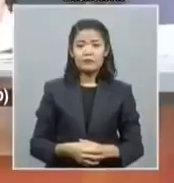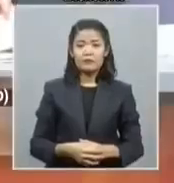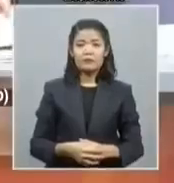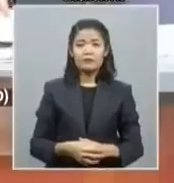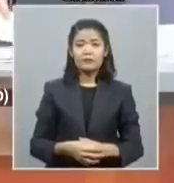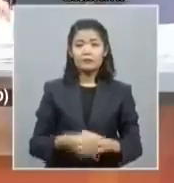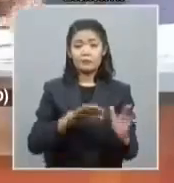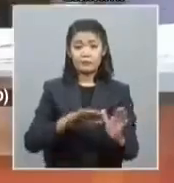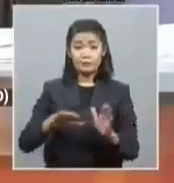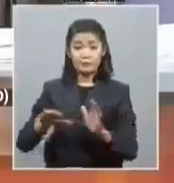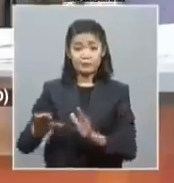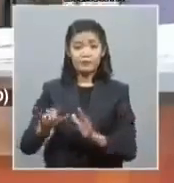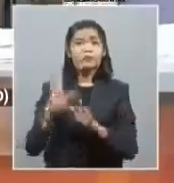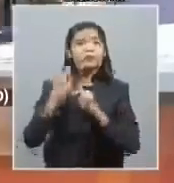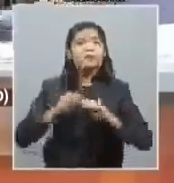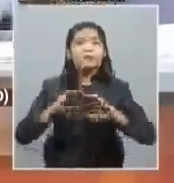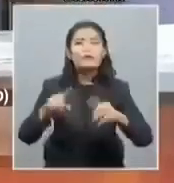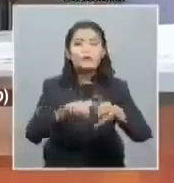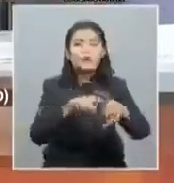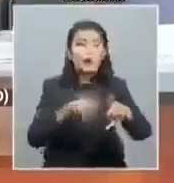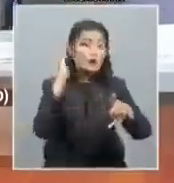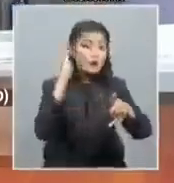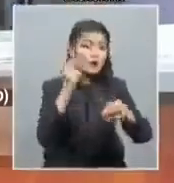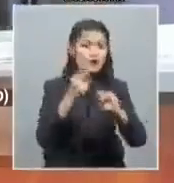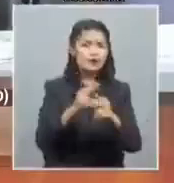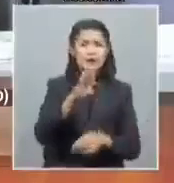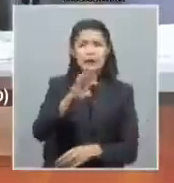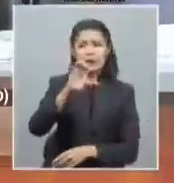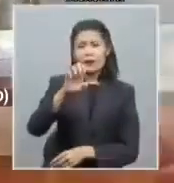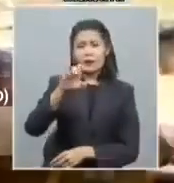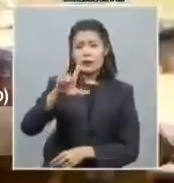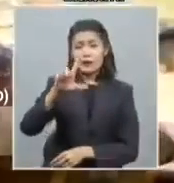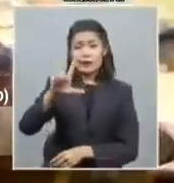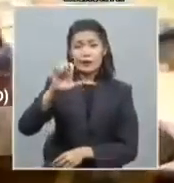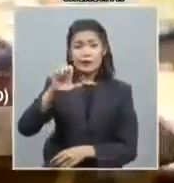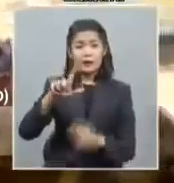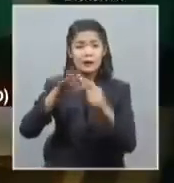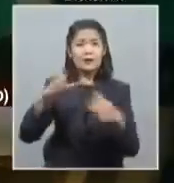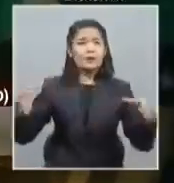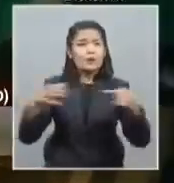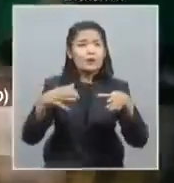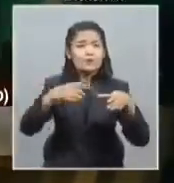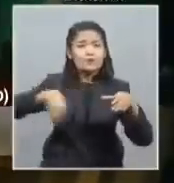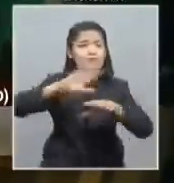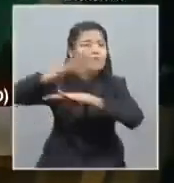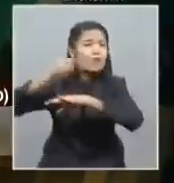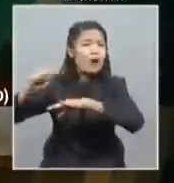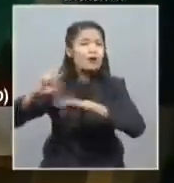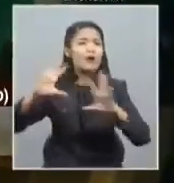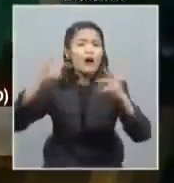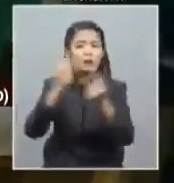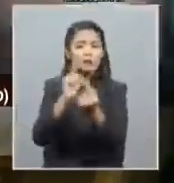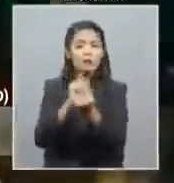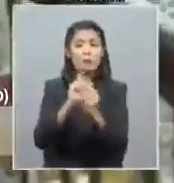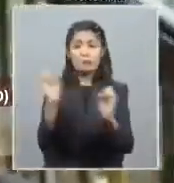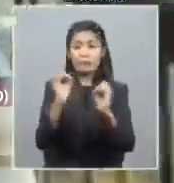มาถึงคดีใหญ่นะครับฆาตกรรมอำพรางบิลลี่พอลจีรักจงเจริญแกนนำกลุ่มกะเหรี่ยงหายตัวไปนาน5ปีครับ